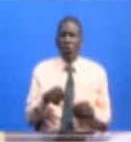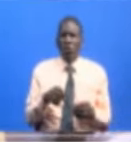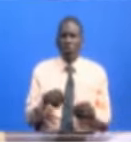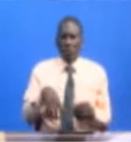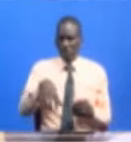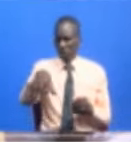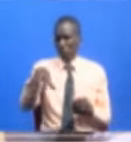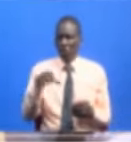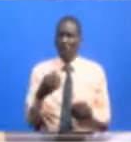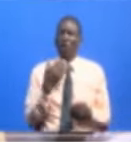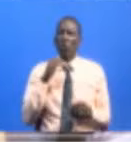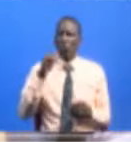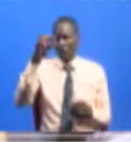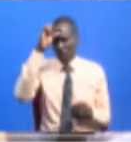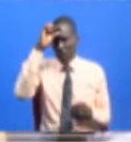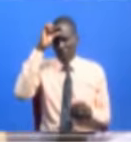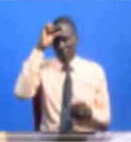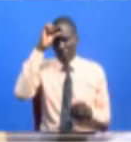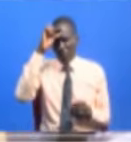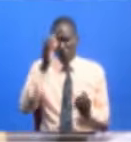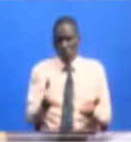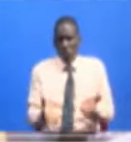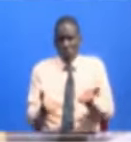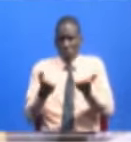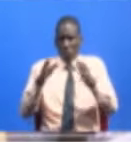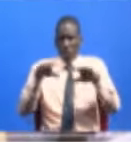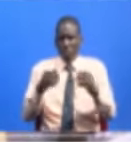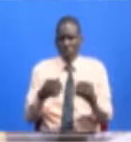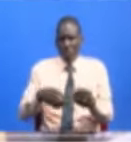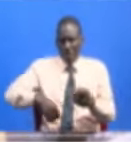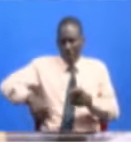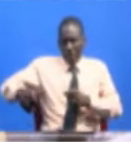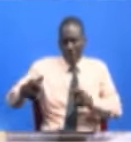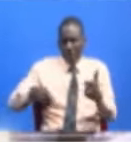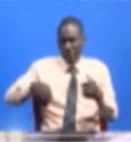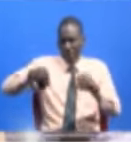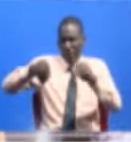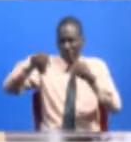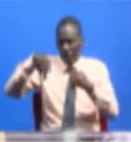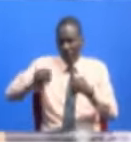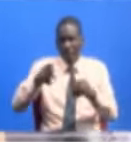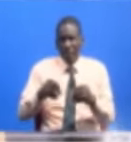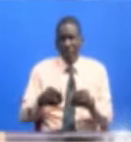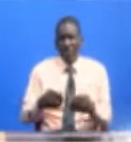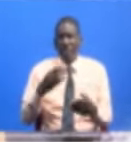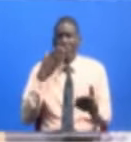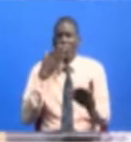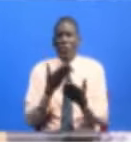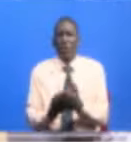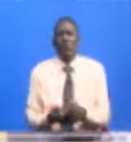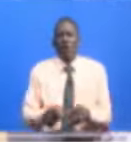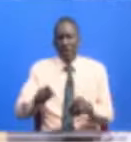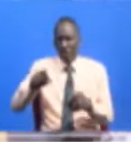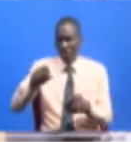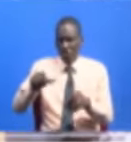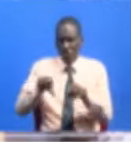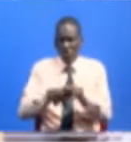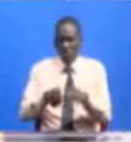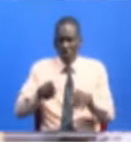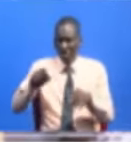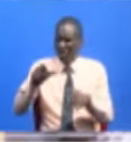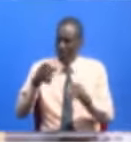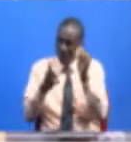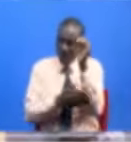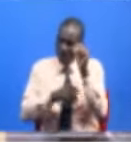ask the government to improve on importation of fertilizer. Thank you. And seeds also. Naona hata mbegu iko mbaya,